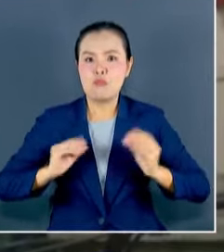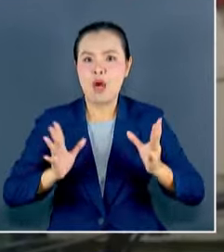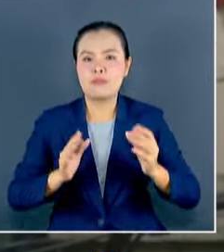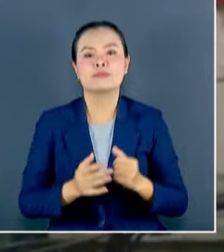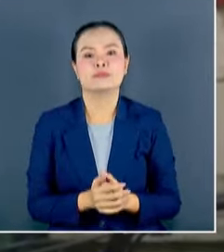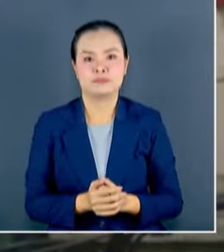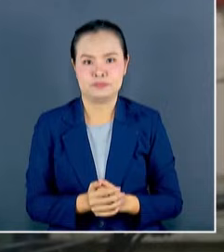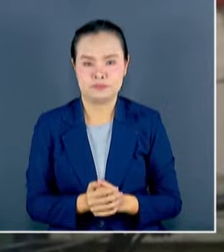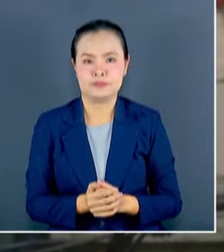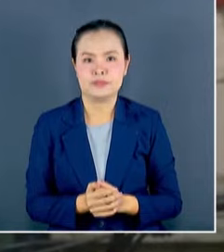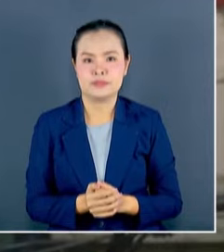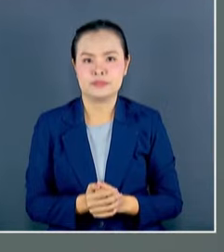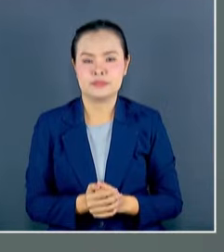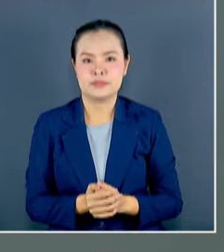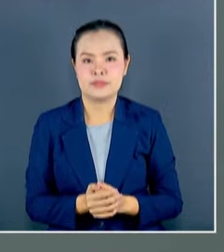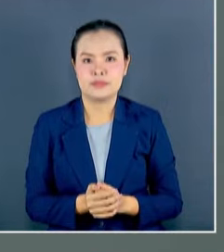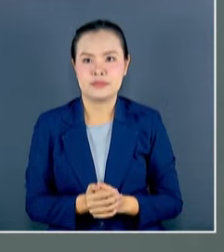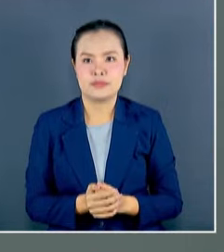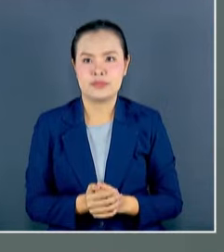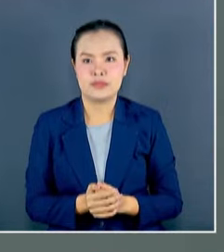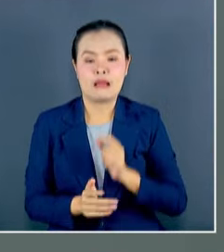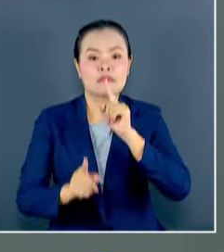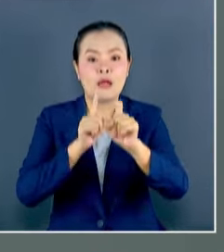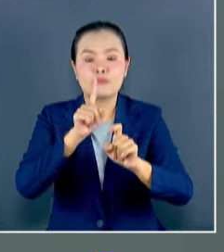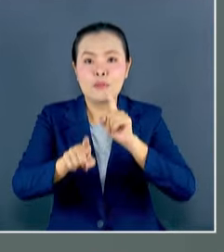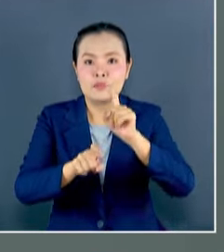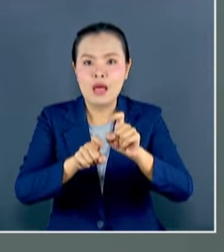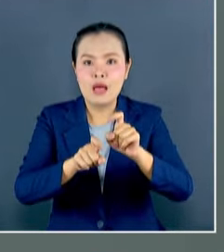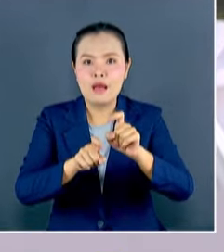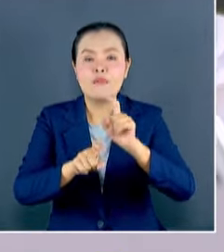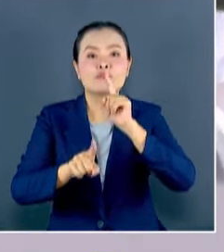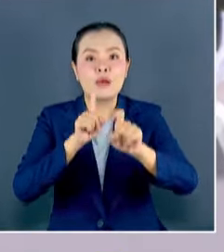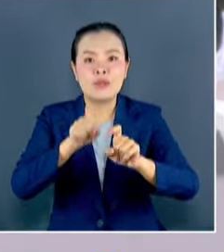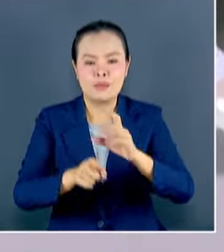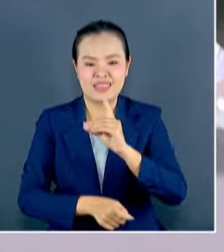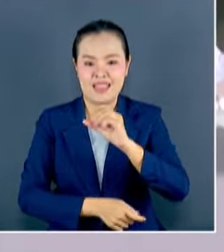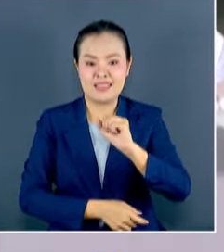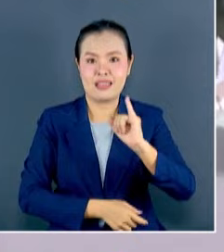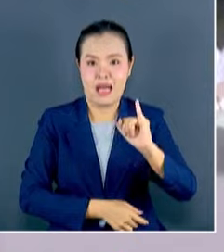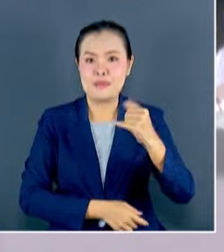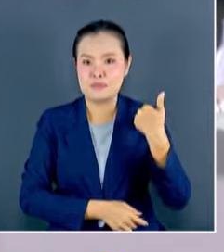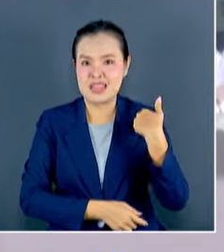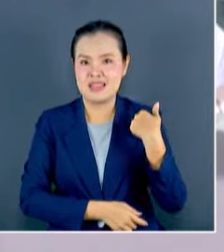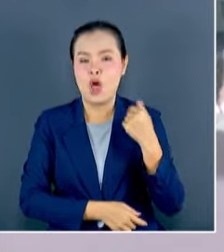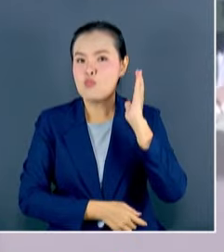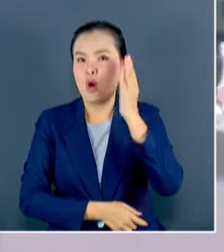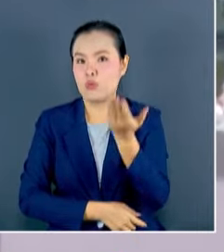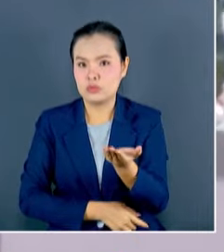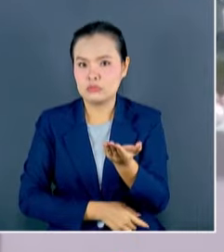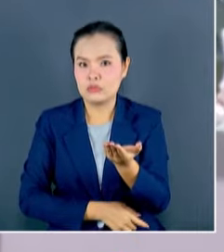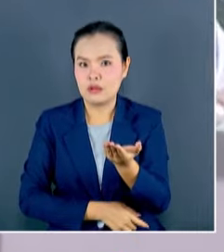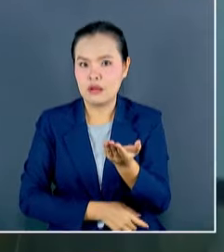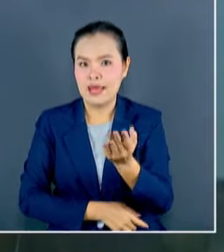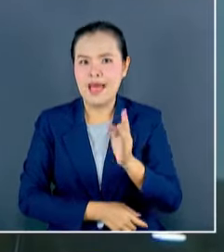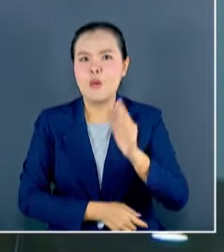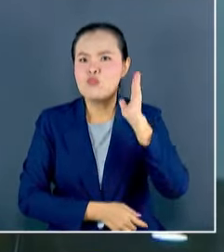คะทีนี้มันมีประเด็นที่เป็นการขยายผลถึงข้อกล่าวหาที่ DSI พบว่าเฮียเกียรติเนี่ยไปเกี่ยวข้องกับเฮีย